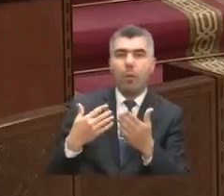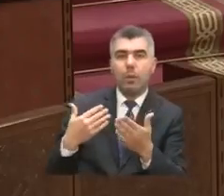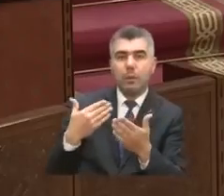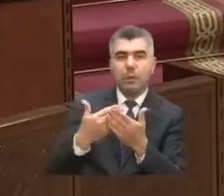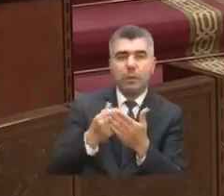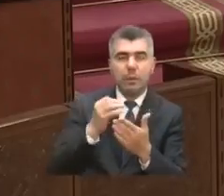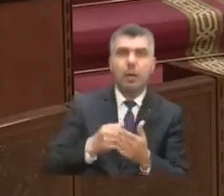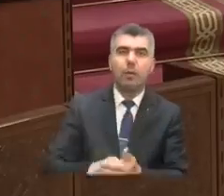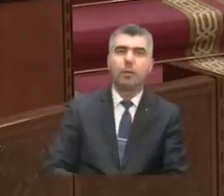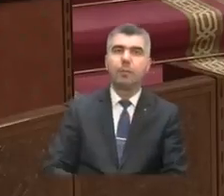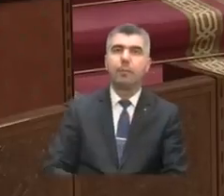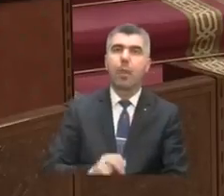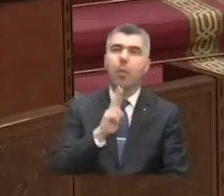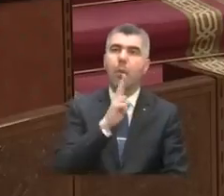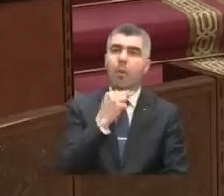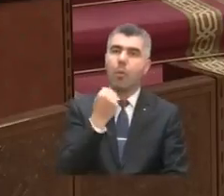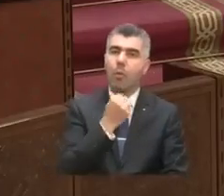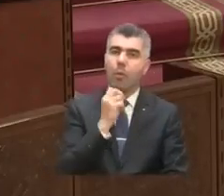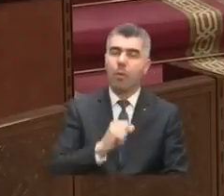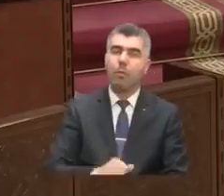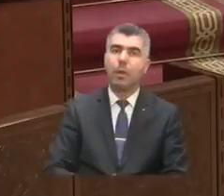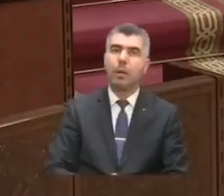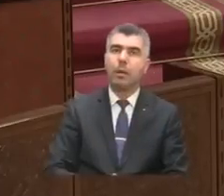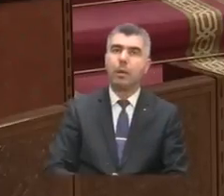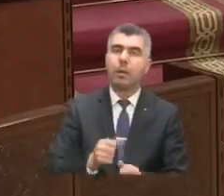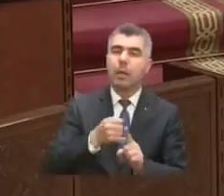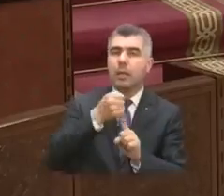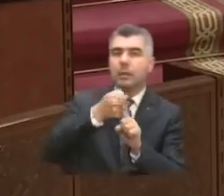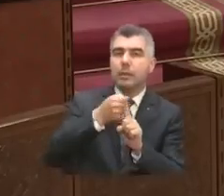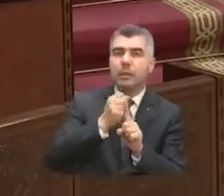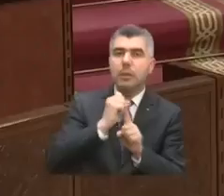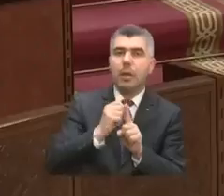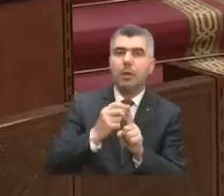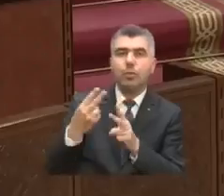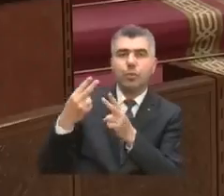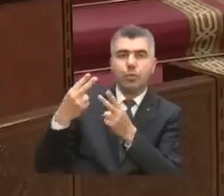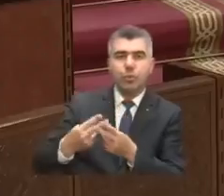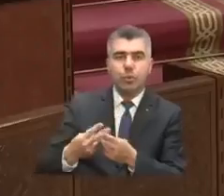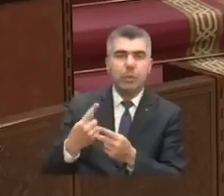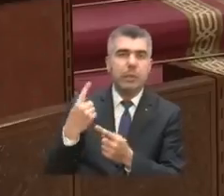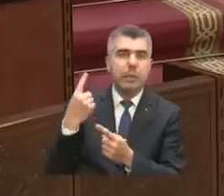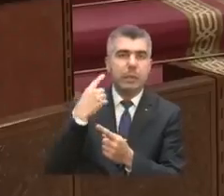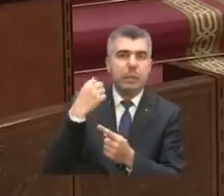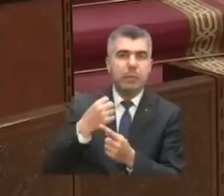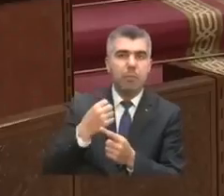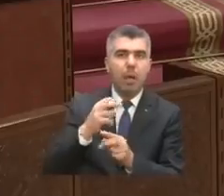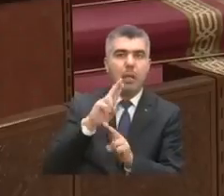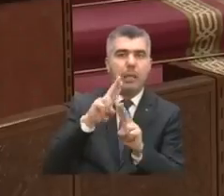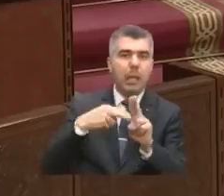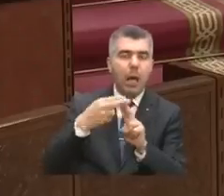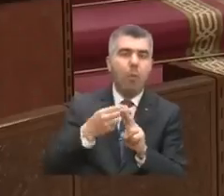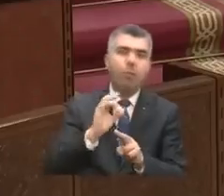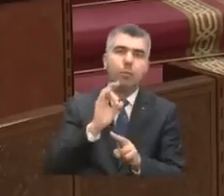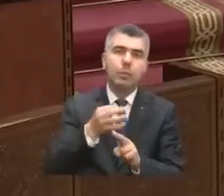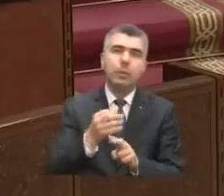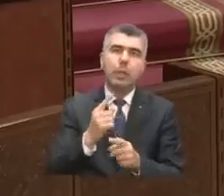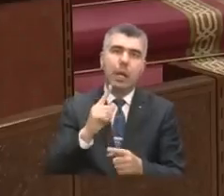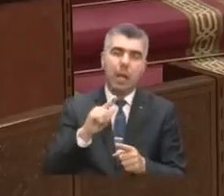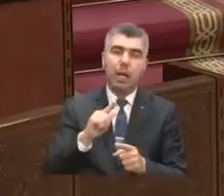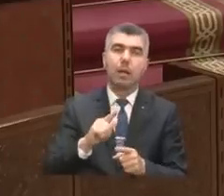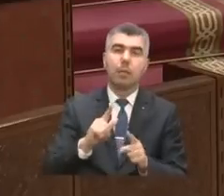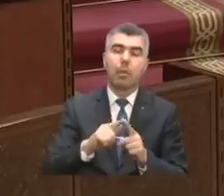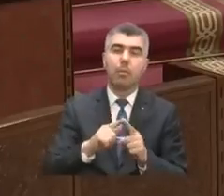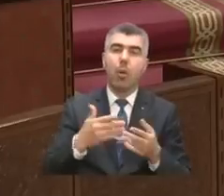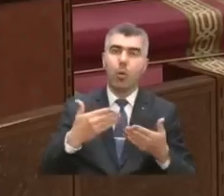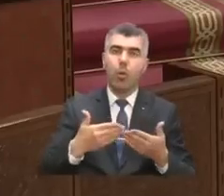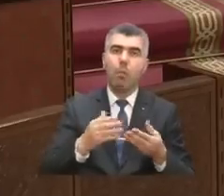نهايته، والحكومه تعمل كل ما وسعها باش تحضر وباش تستمع وباش تفعل. كانت بعض الاكراهات اليوم